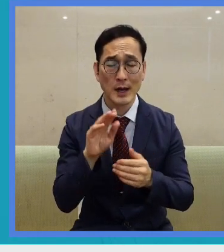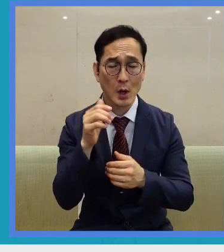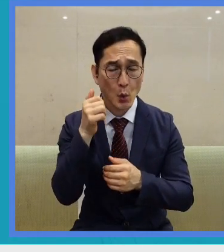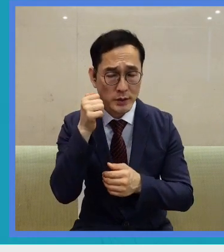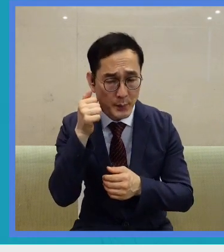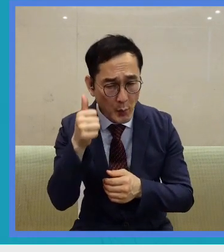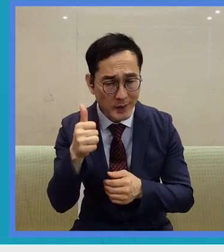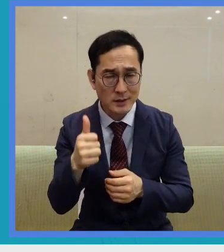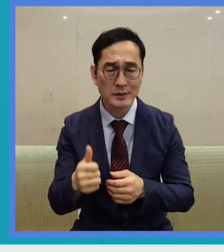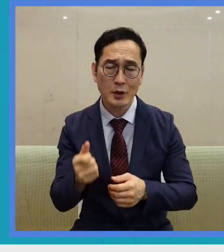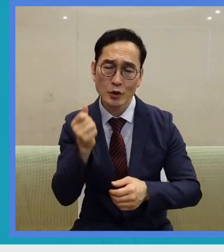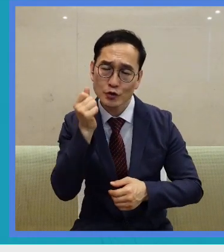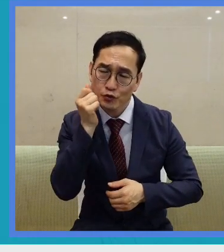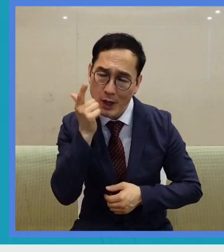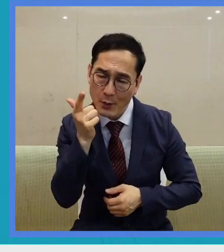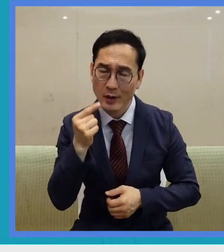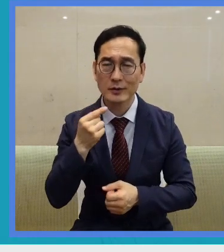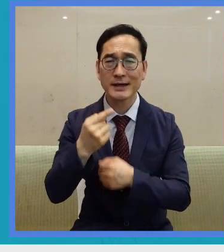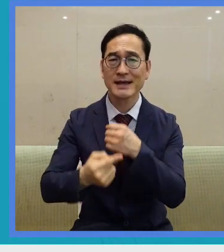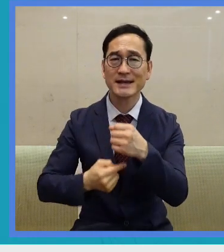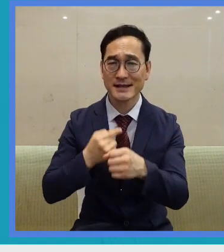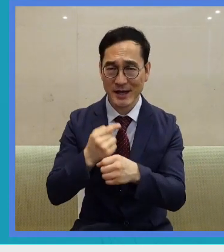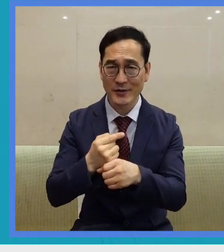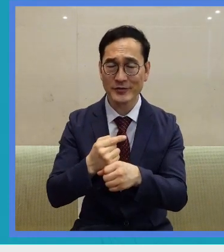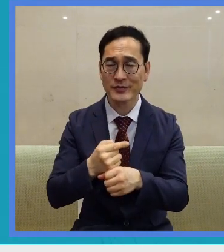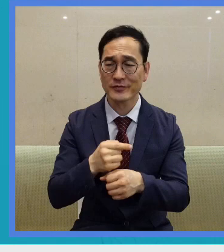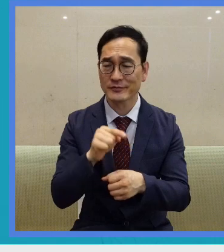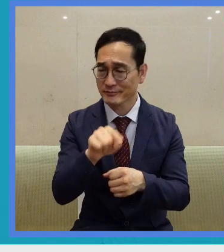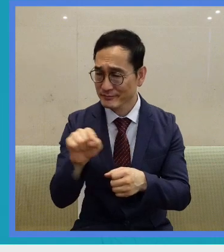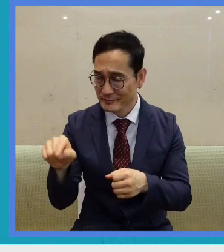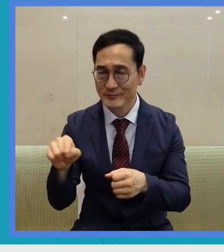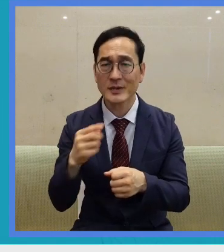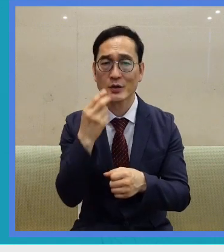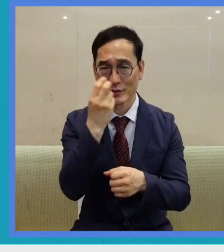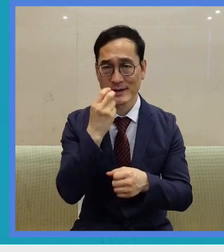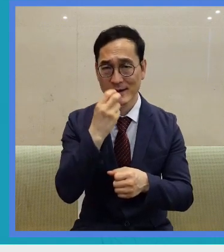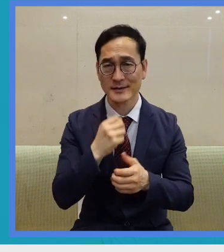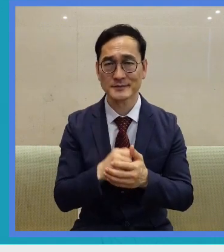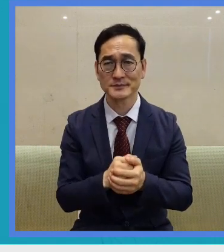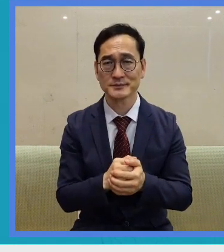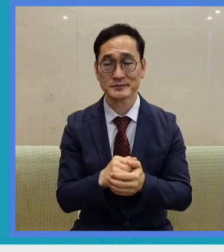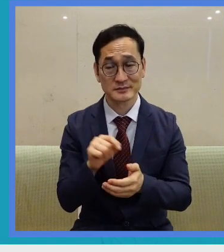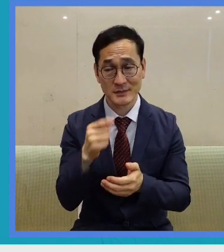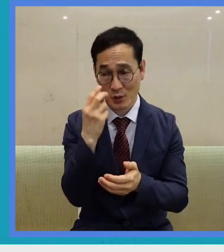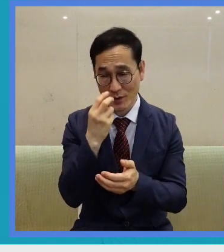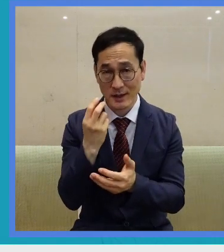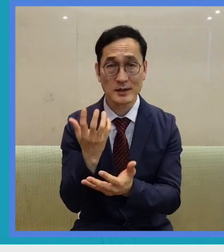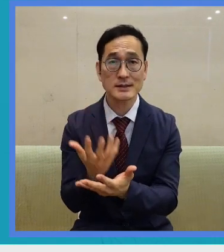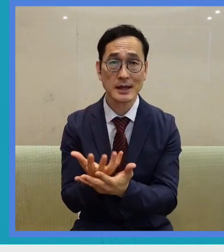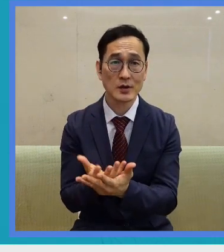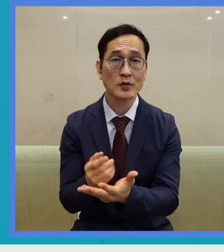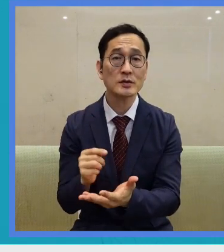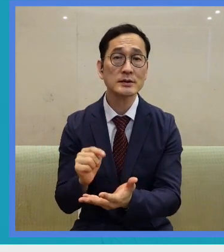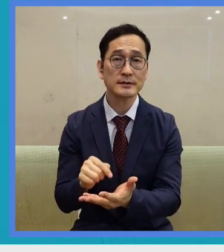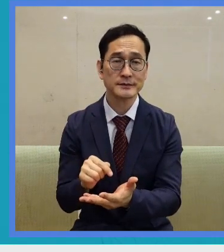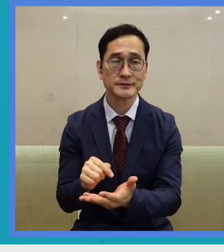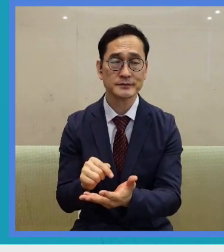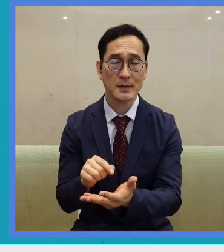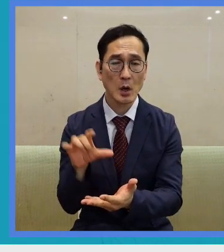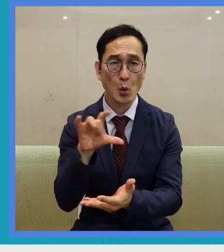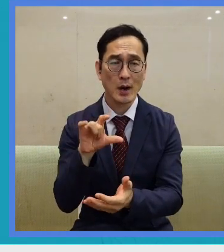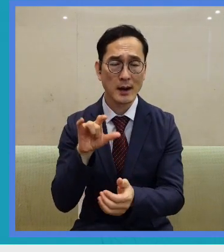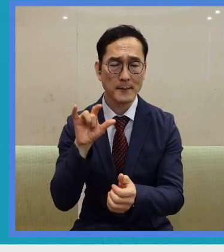1년 이렇게 추적 조사를 좀 해가고 있고요. 특히 지금 보시는 이 자료들은 그러니까 코로나 발생